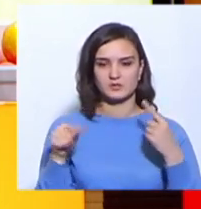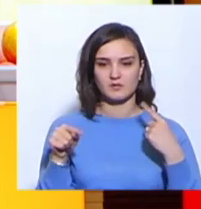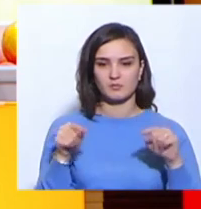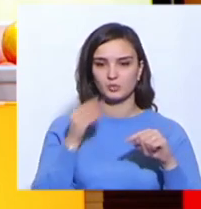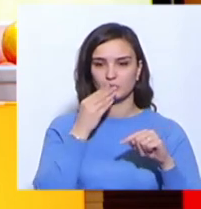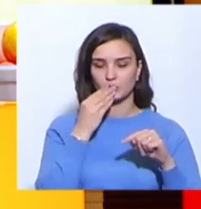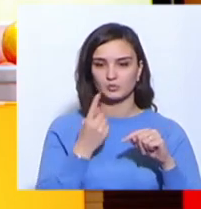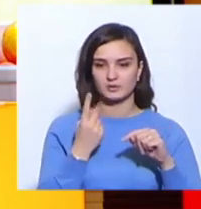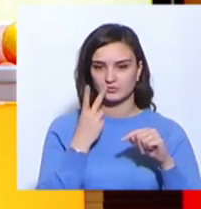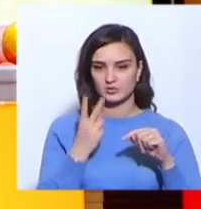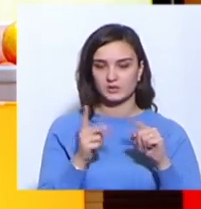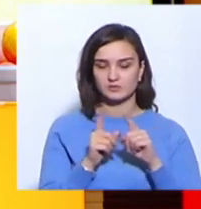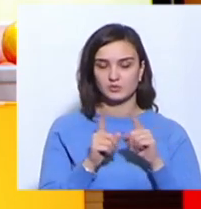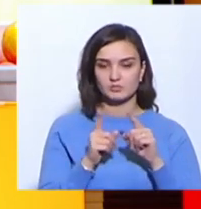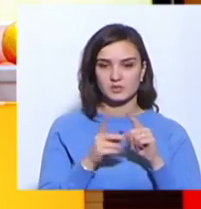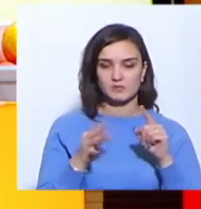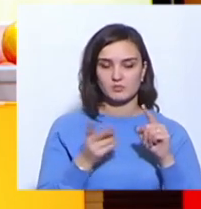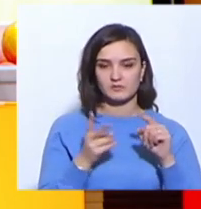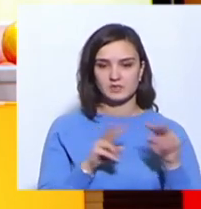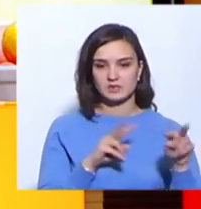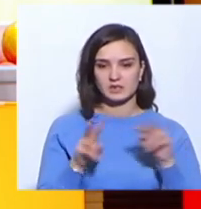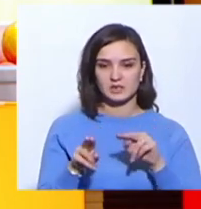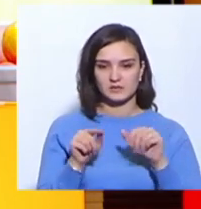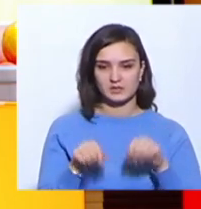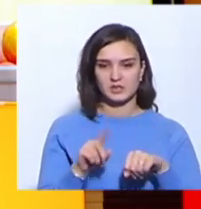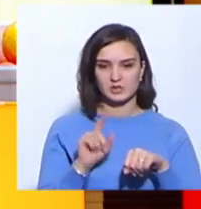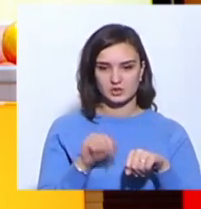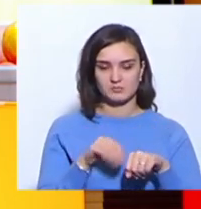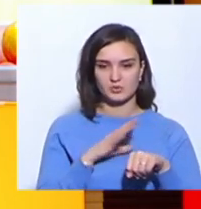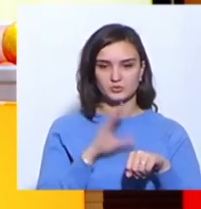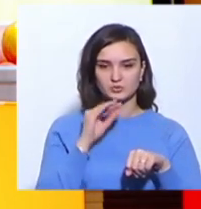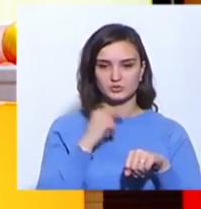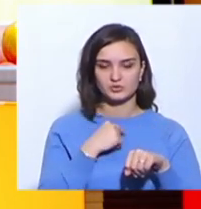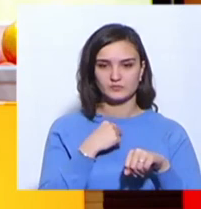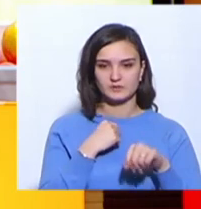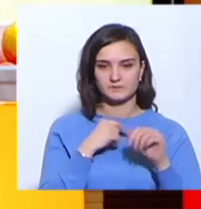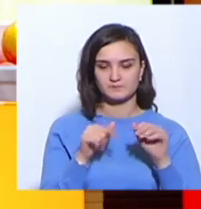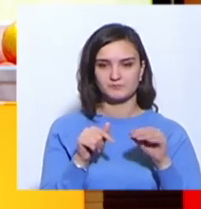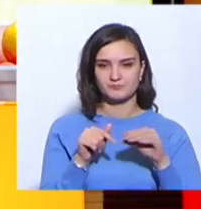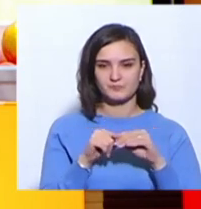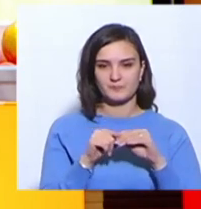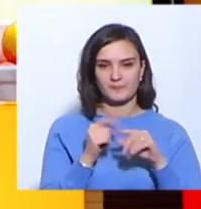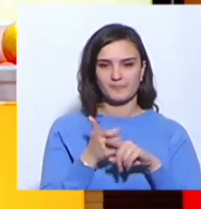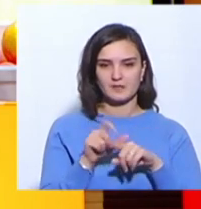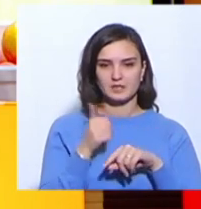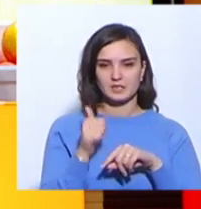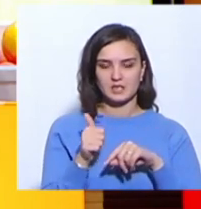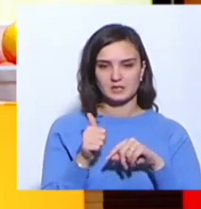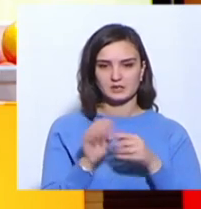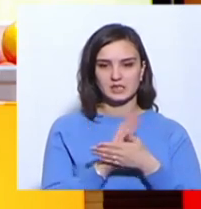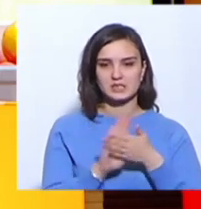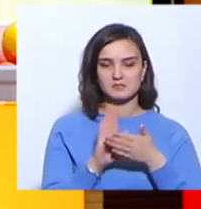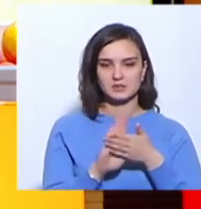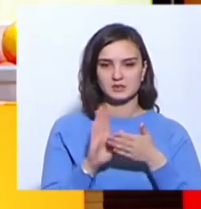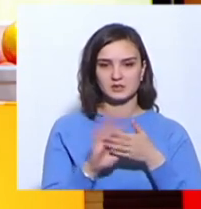განსხვავებული პროდუქტი ერთი შეხედვით, მაგრამ ორივეს ერთი და იგივე ეფექტი შეიძლება ქონდეს. როდესაც ჩვენ რაფინირებული, ანუ ძალიან კარგად